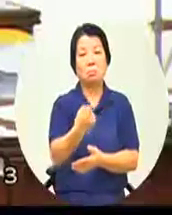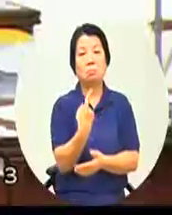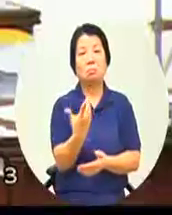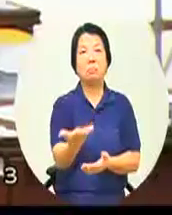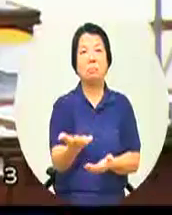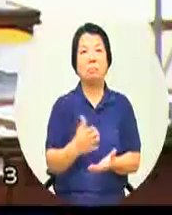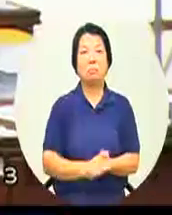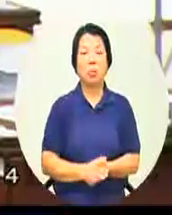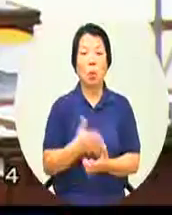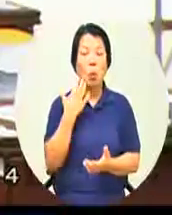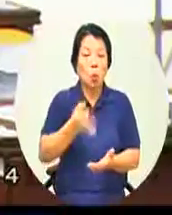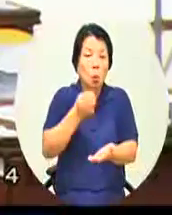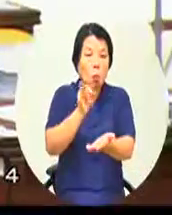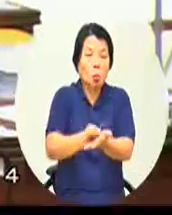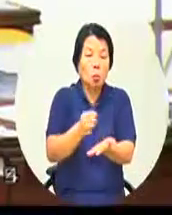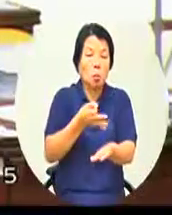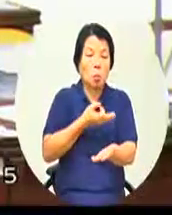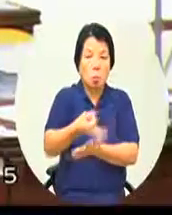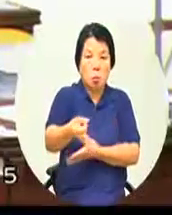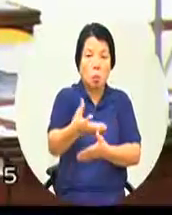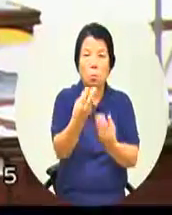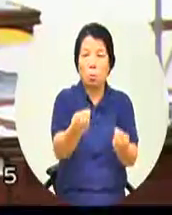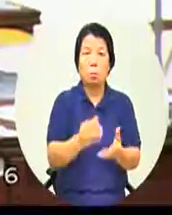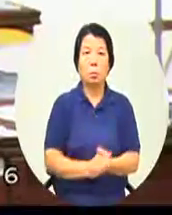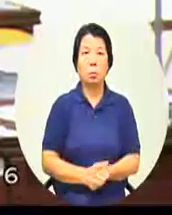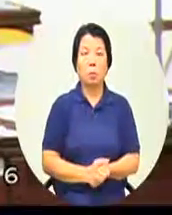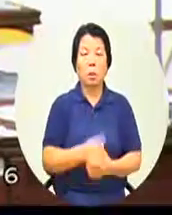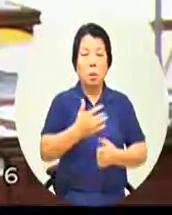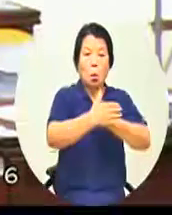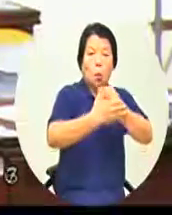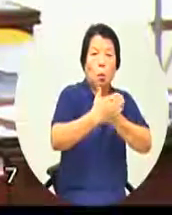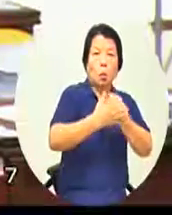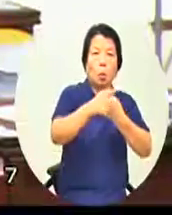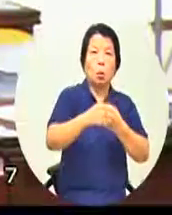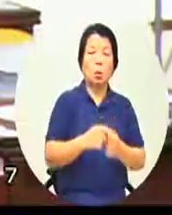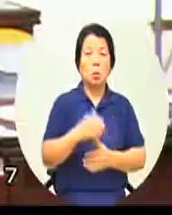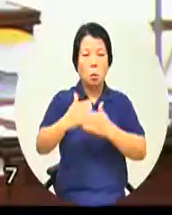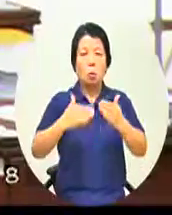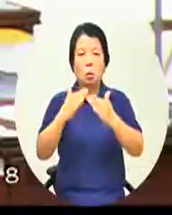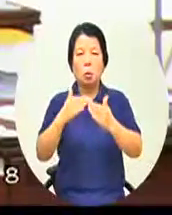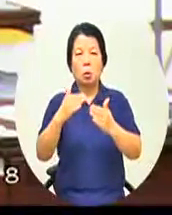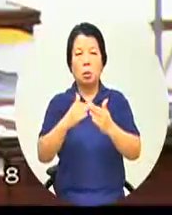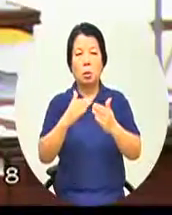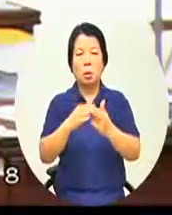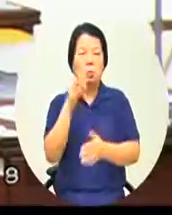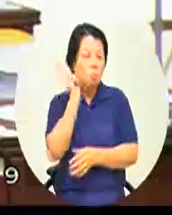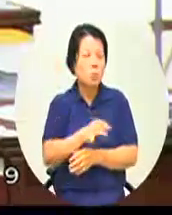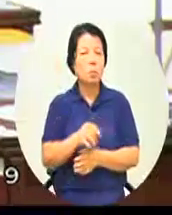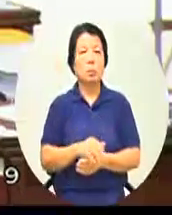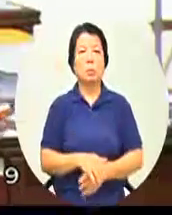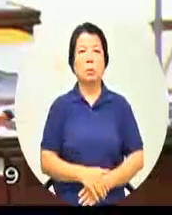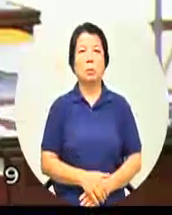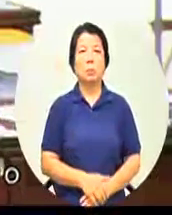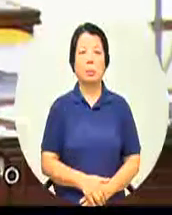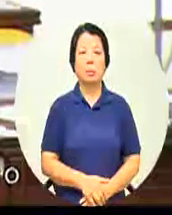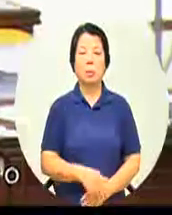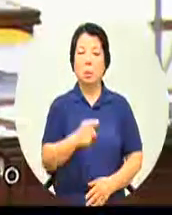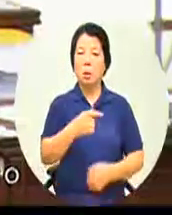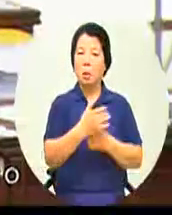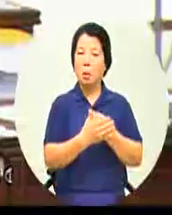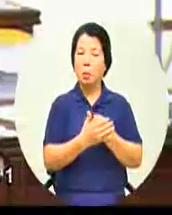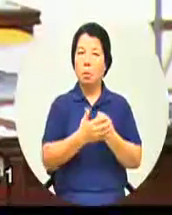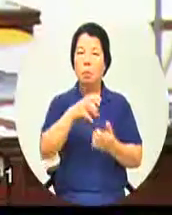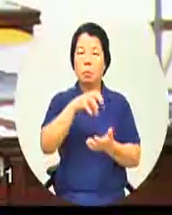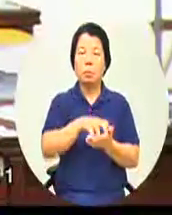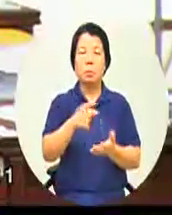嘞，好教育嘞，对不对？咱公司嘞啊，维护各方面嘞，各校来开始好，意愿无关嘛。 啊，所以咧，你慢慢保证讲